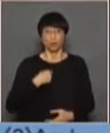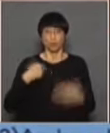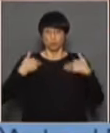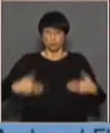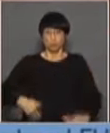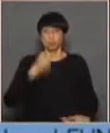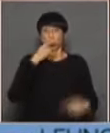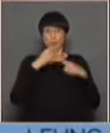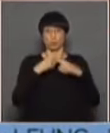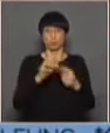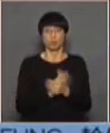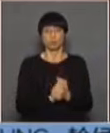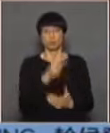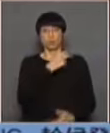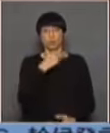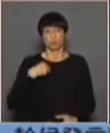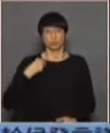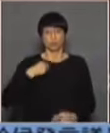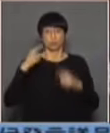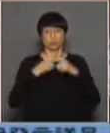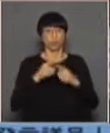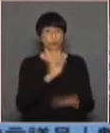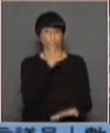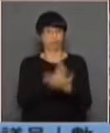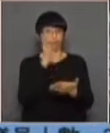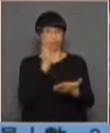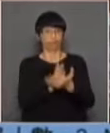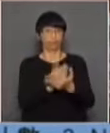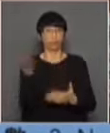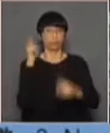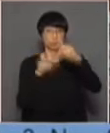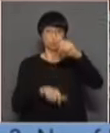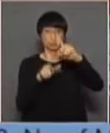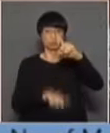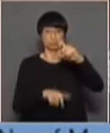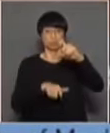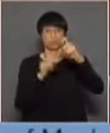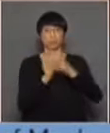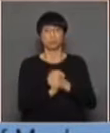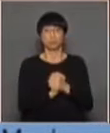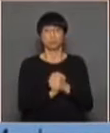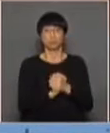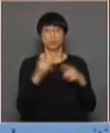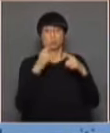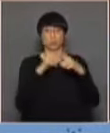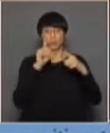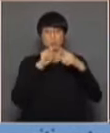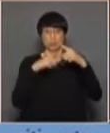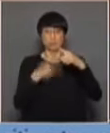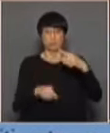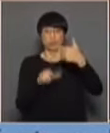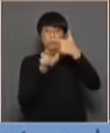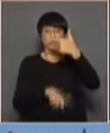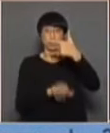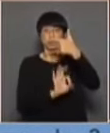不是中国人的觉醒。去年九月底爆发反对人大831决定的